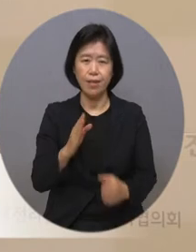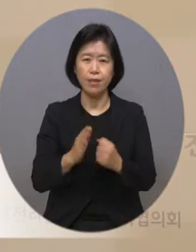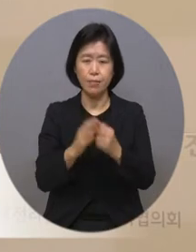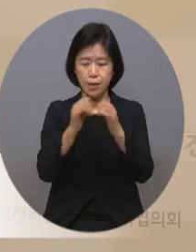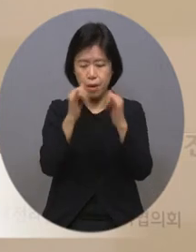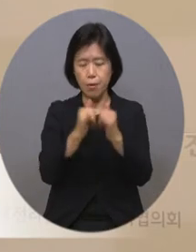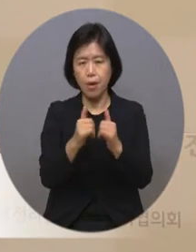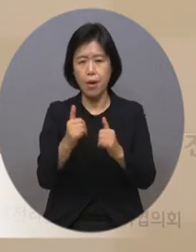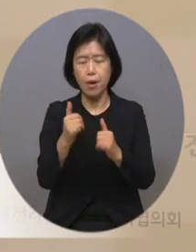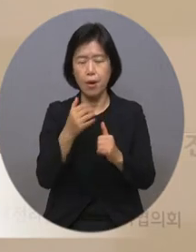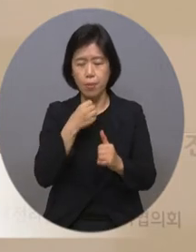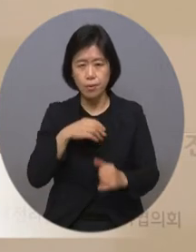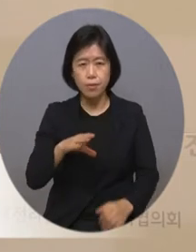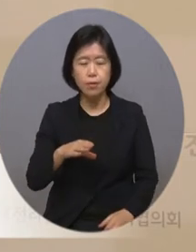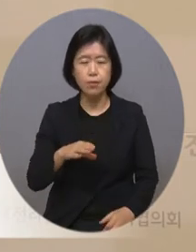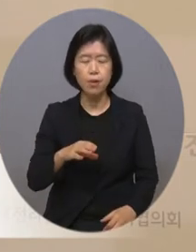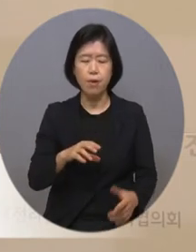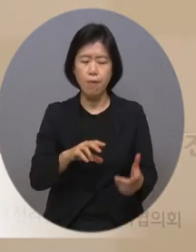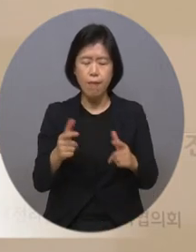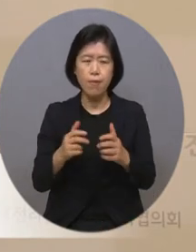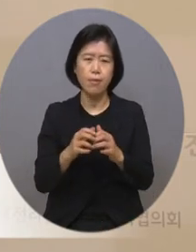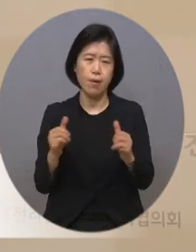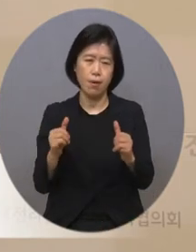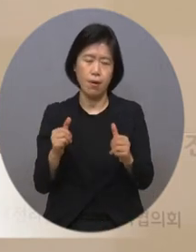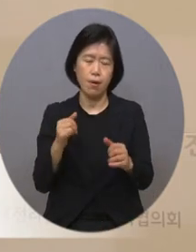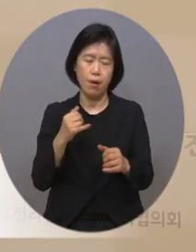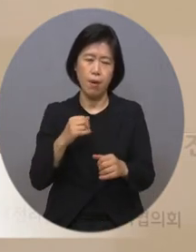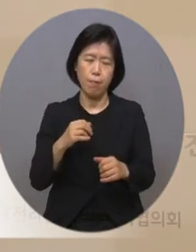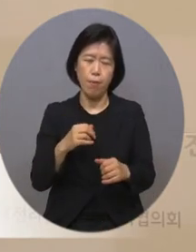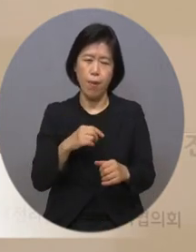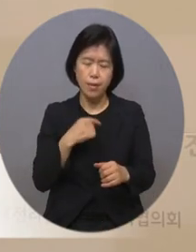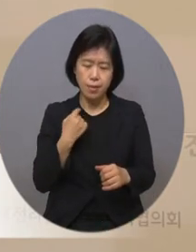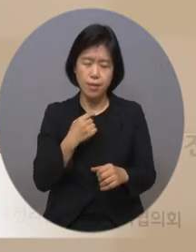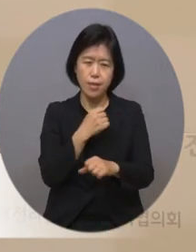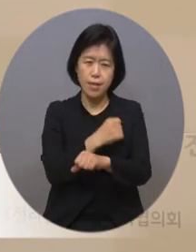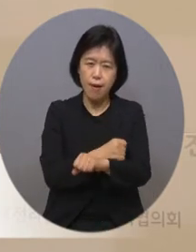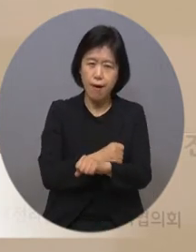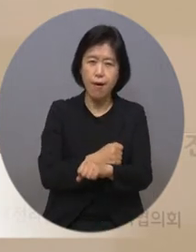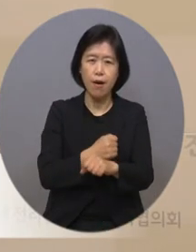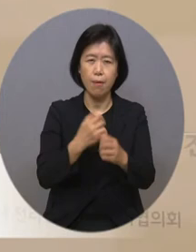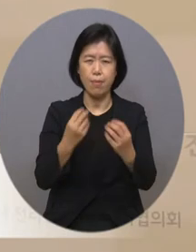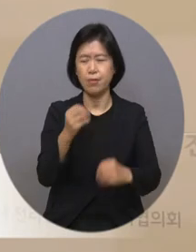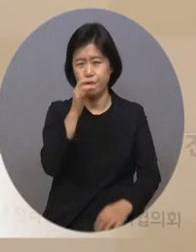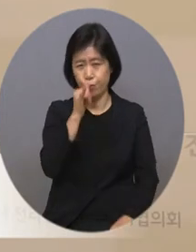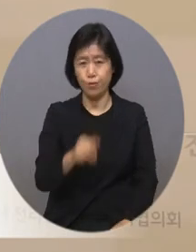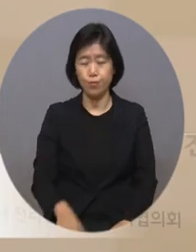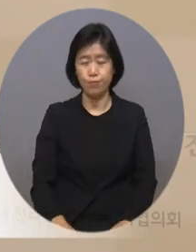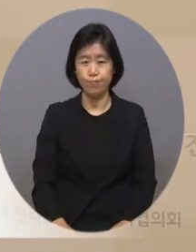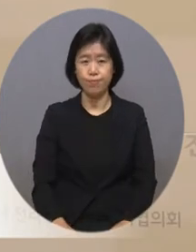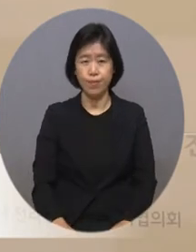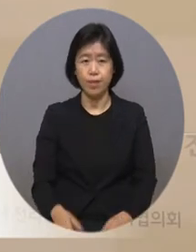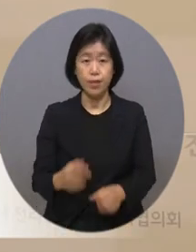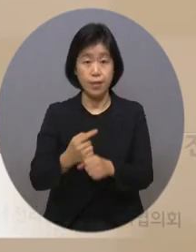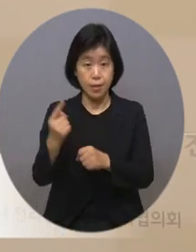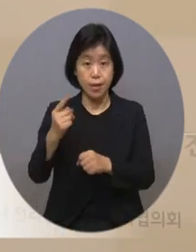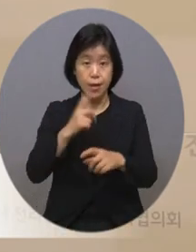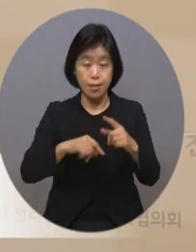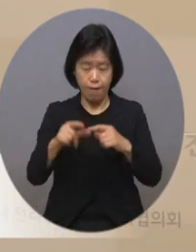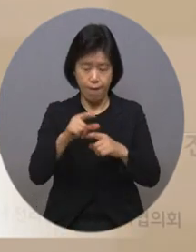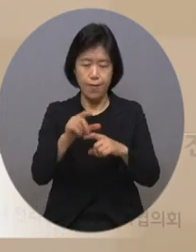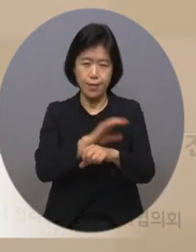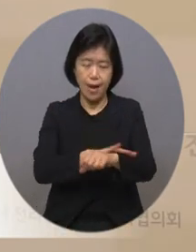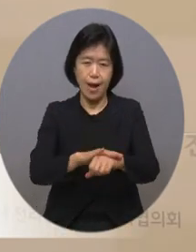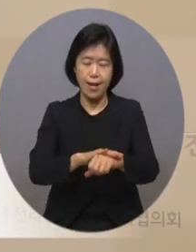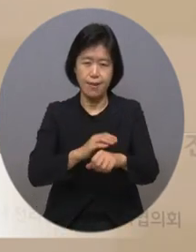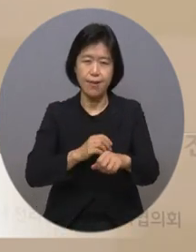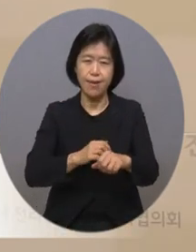종사자들의 헌신과 사랑이 있어서 지금 잘 극복될 희망을 갖고 있습니다. 내년에는 그 희망을 극복할 수 있도록